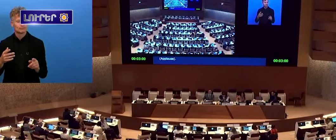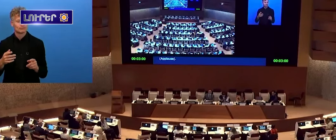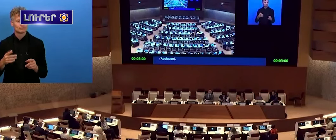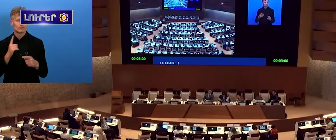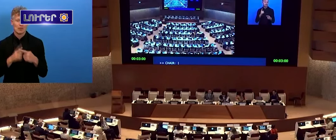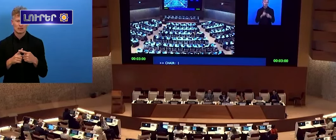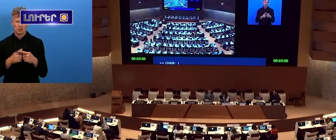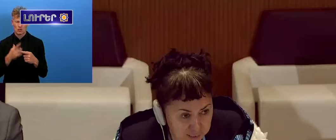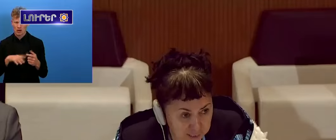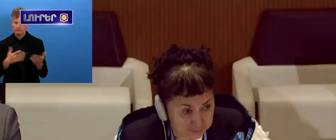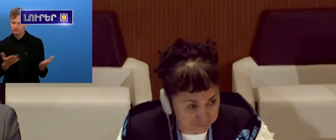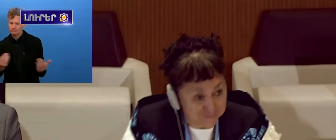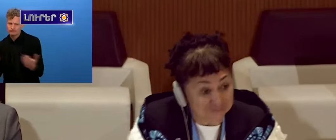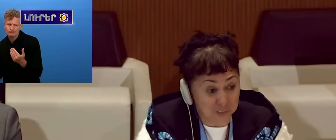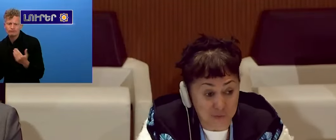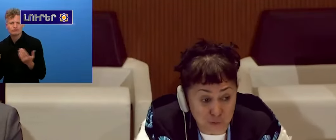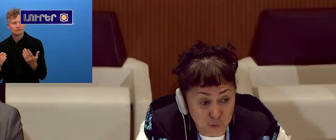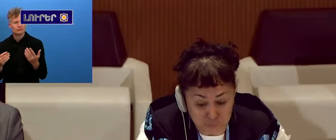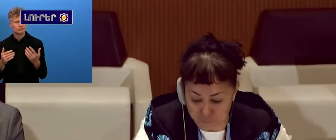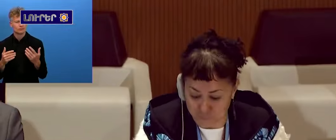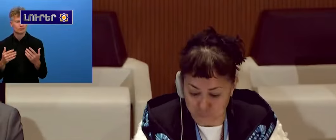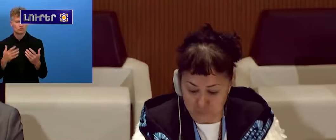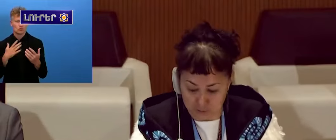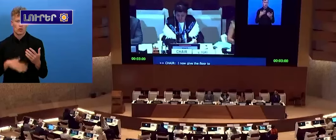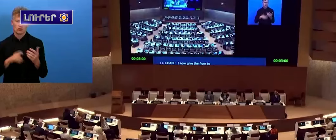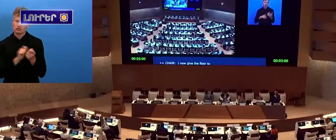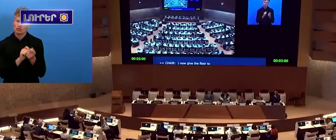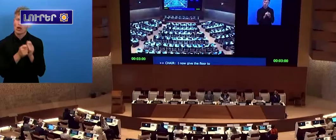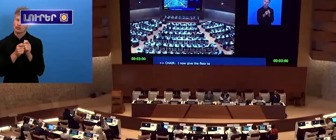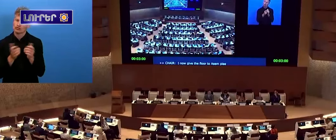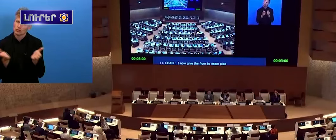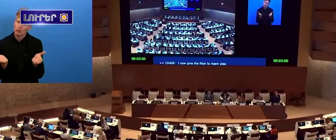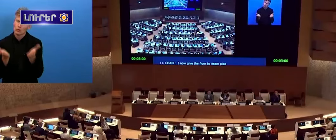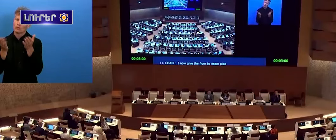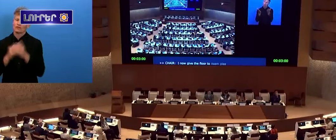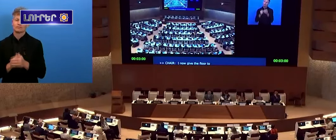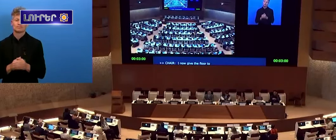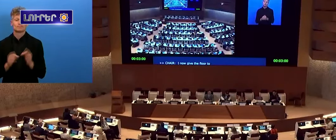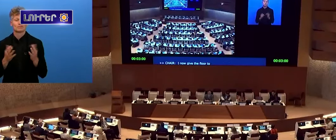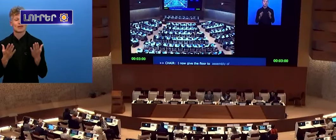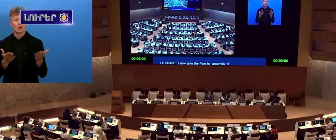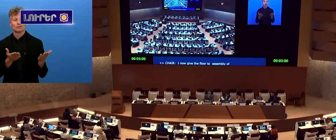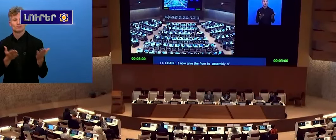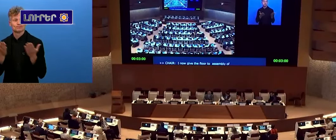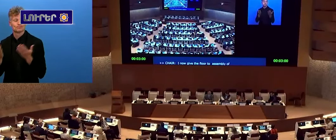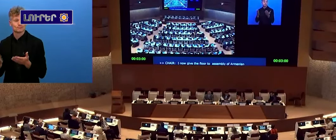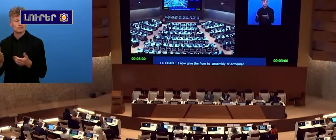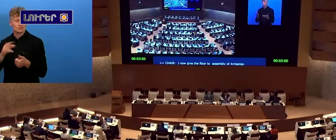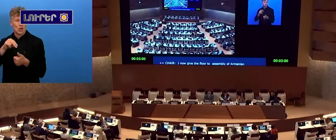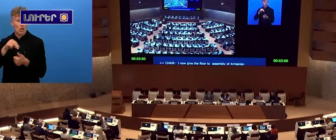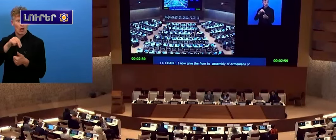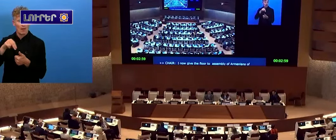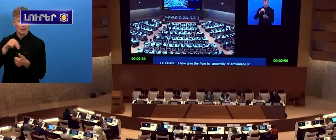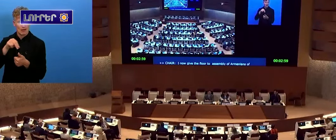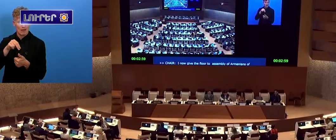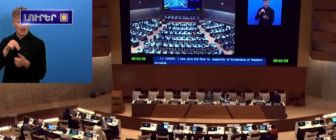ժնևին մեջ տեղ ունեցող պնիկ ժողովորդներ իրավուգները պորձագի դագան մեխանիզմին 17-րորդնիսի նսած է արմզյան Հայաստանի հանրբեջության ասկեն խորուրդի